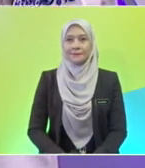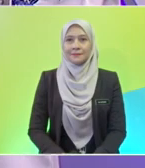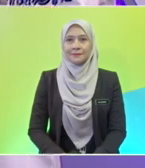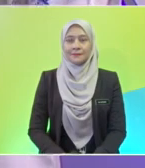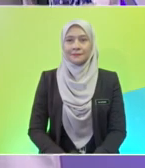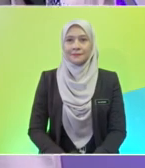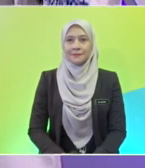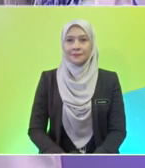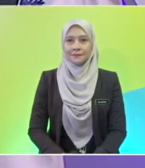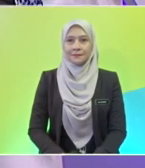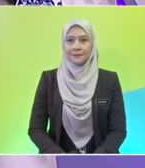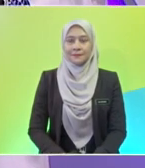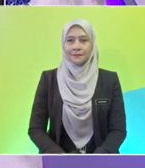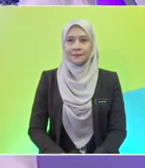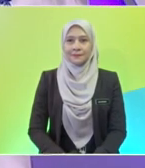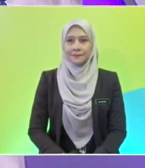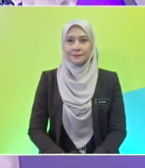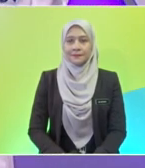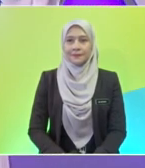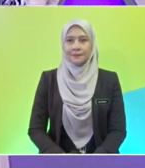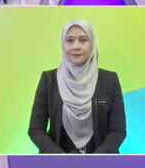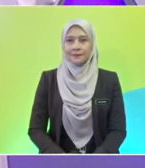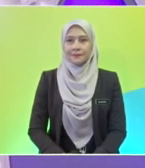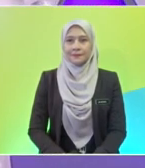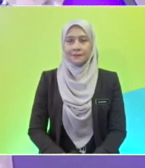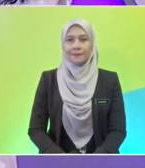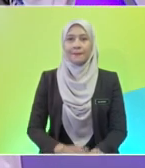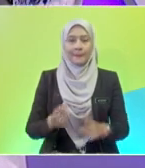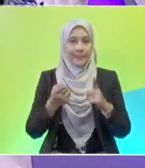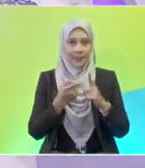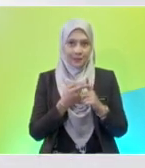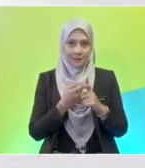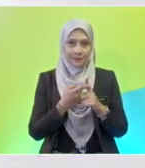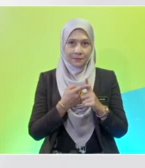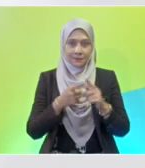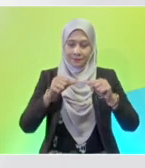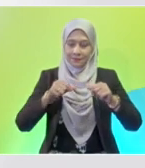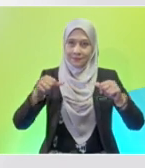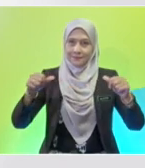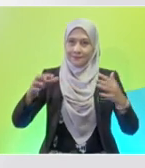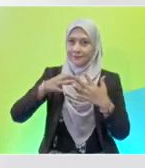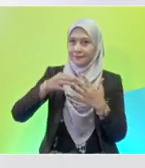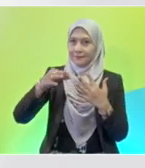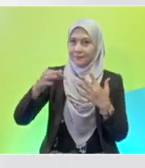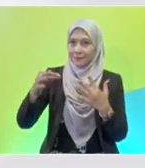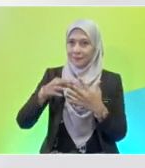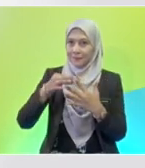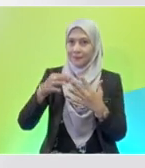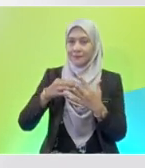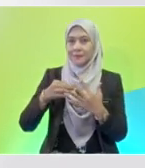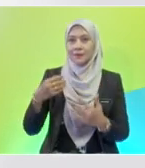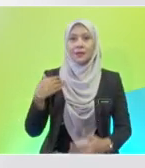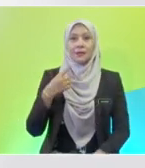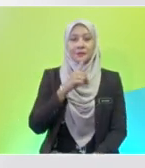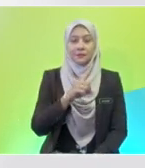murid keliru dengan konsep itu gimana kalian yang kedua kita ada aneka pilihan ke yang mana kita ada satu dan dua